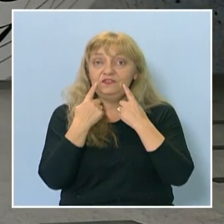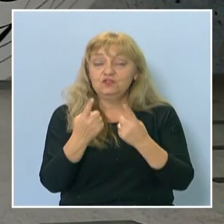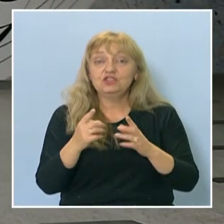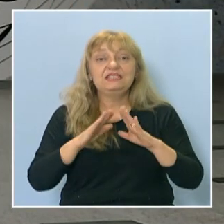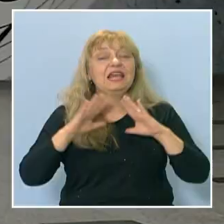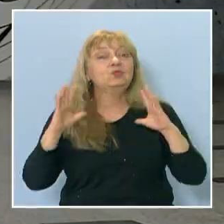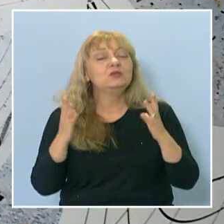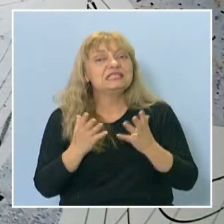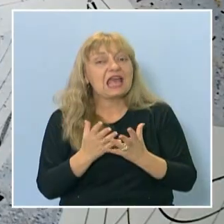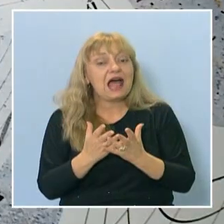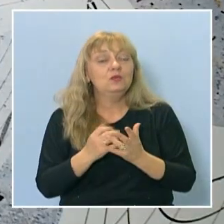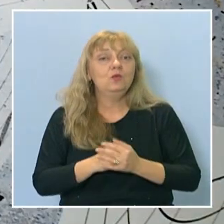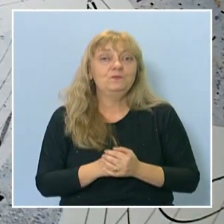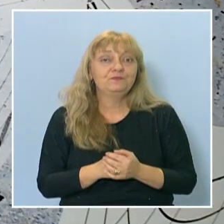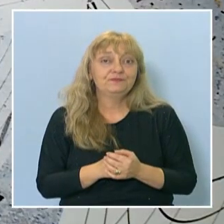цяло